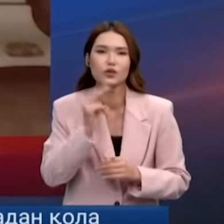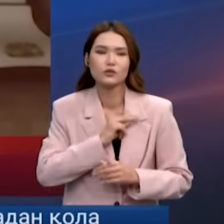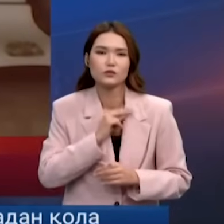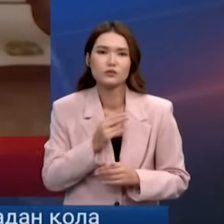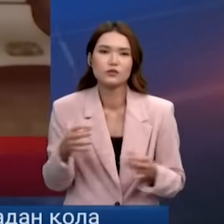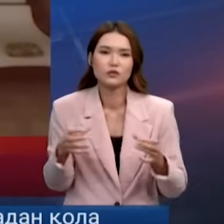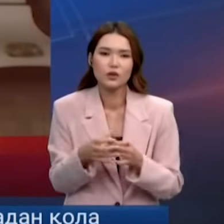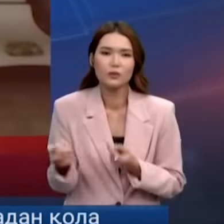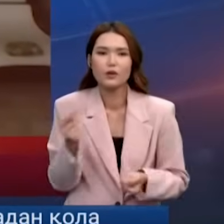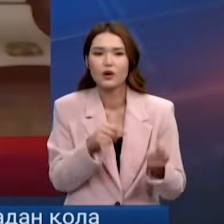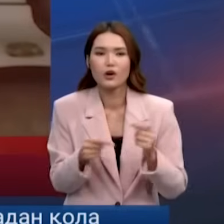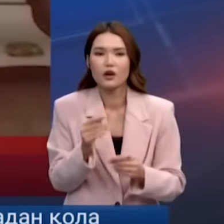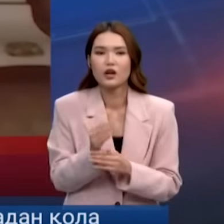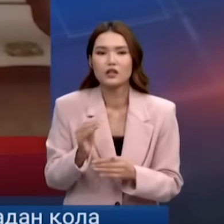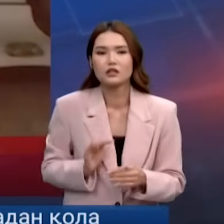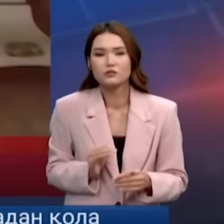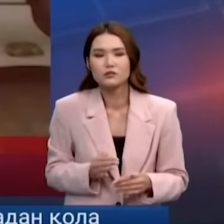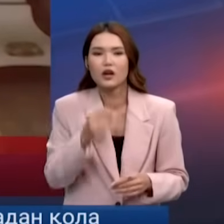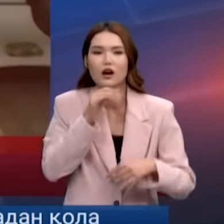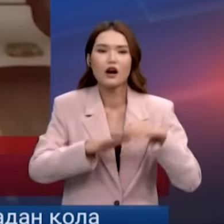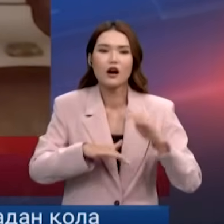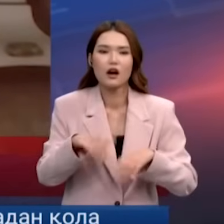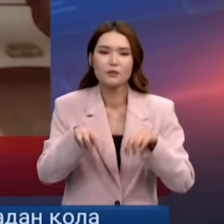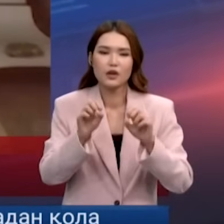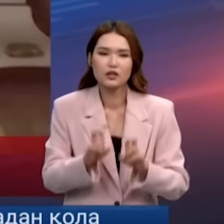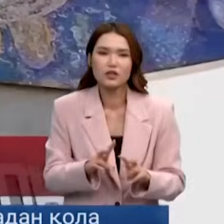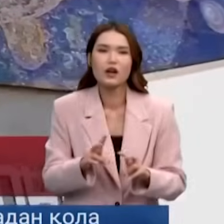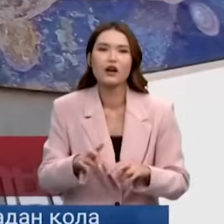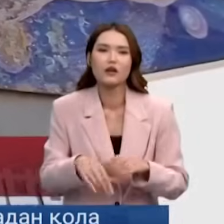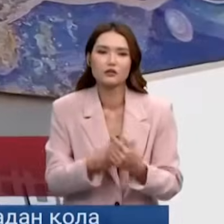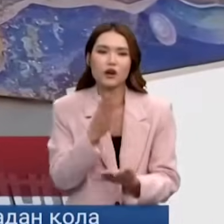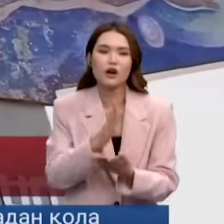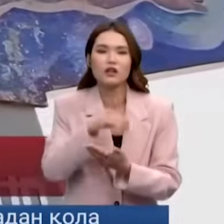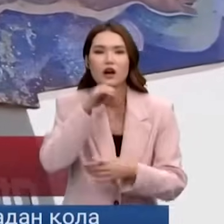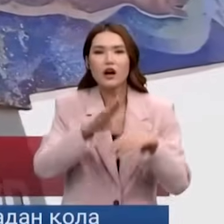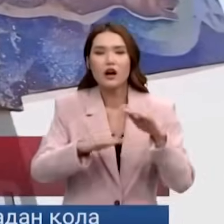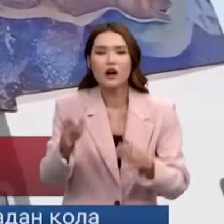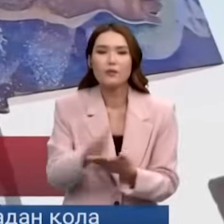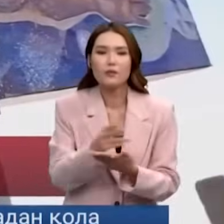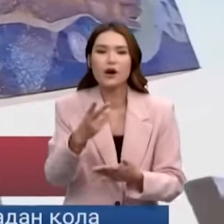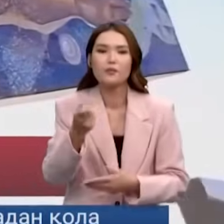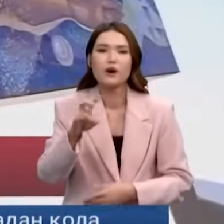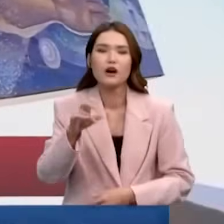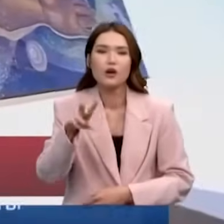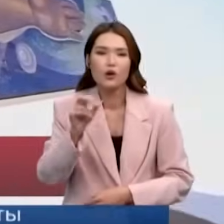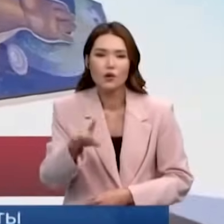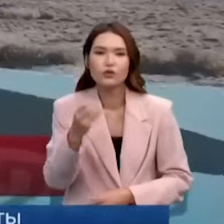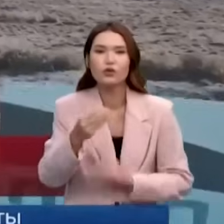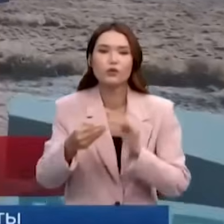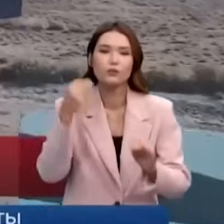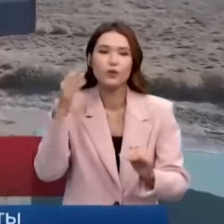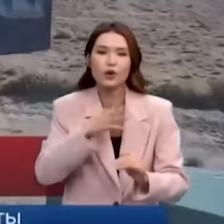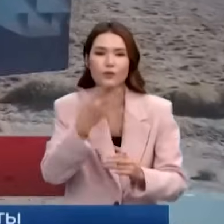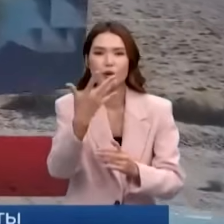тапсырыс алғаннан кейін сол мамандарды енді мүмкін болса қайтарамыз. Мамандардан бөлек Байқоңыр ғарыш айлағынан бұған дейін жылына